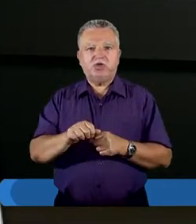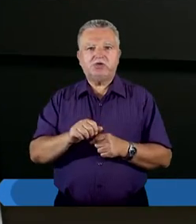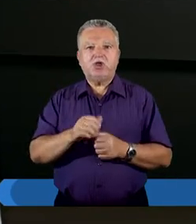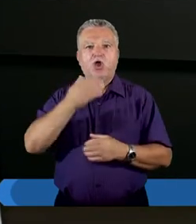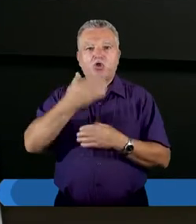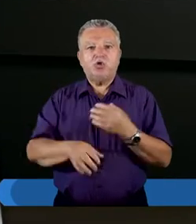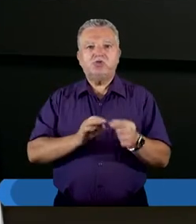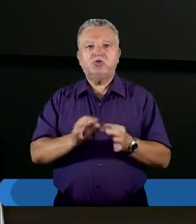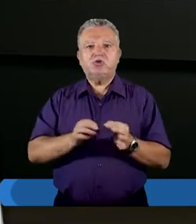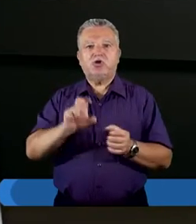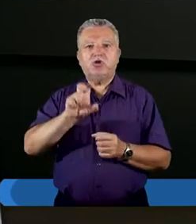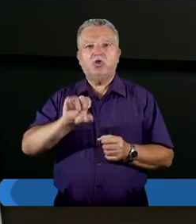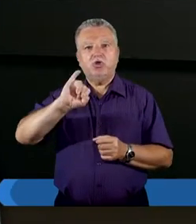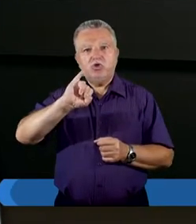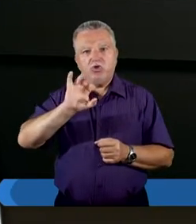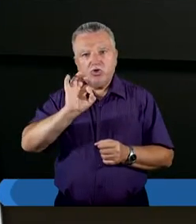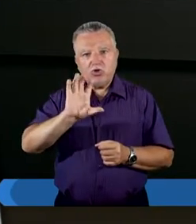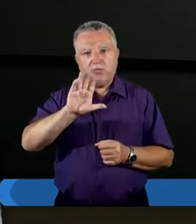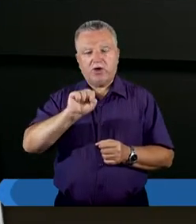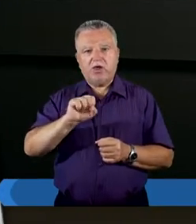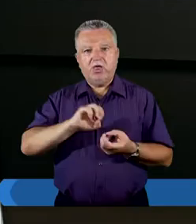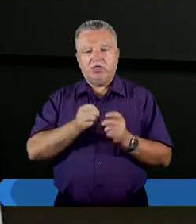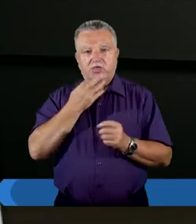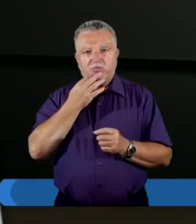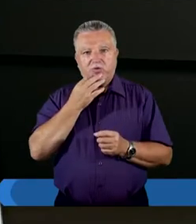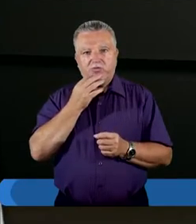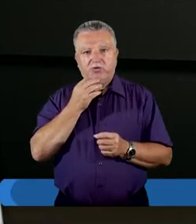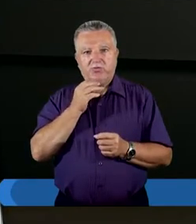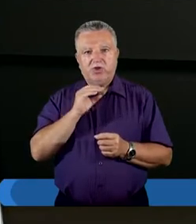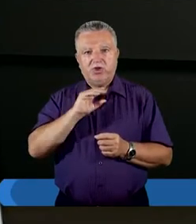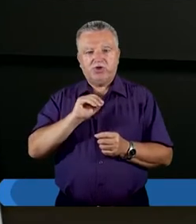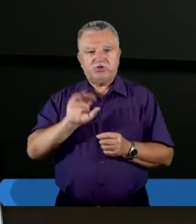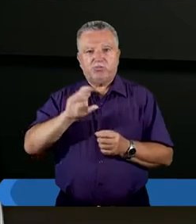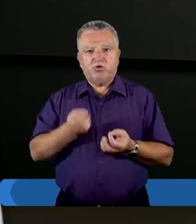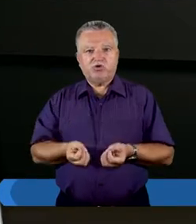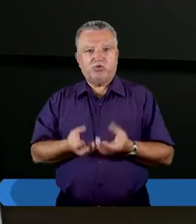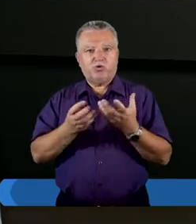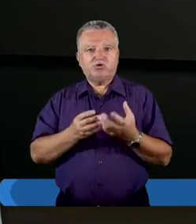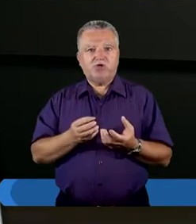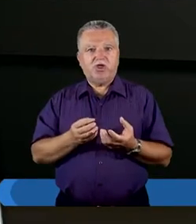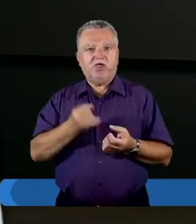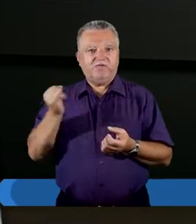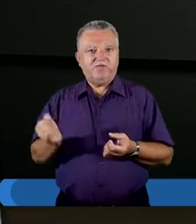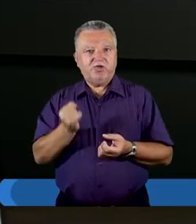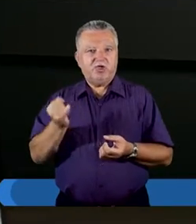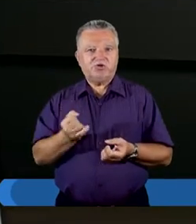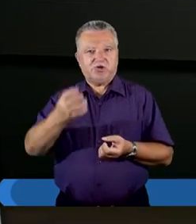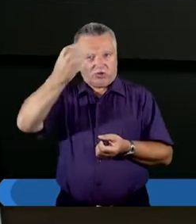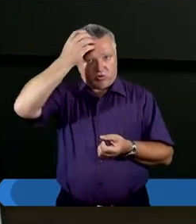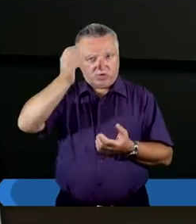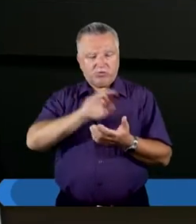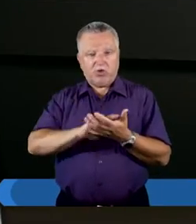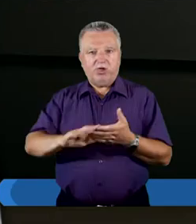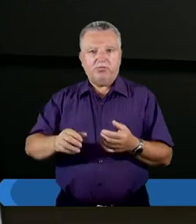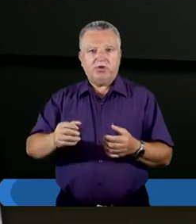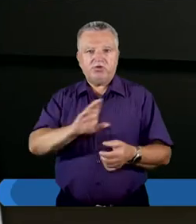historii Hioba. Bo kiedy mówimy o tych Bożych zamierzeniach, żeby stworzyć jakieś wyjątkowe królestwo, wieczne królestwo, bez śmierci, bez łez, bez